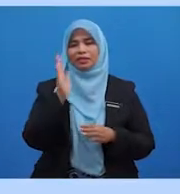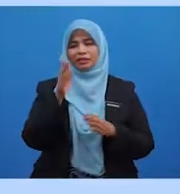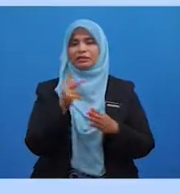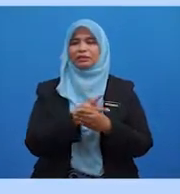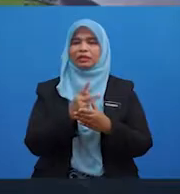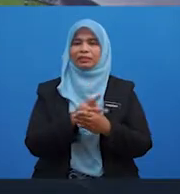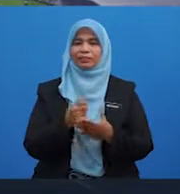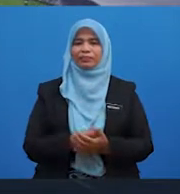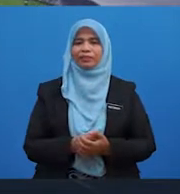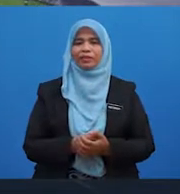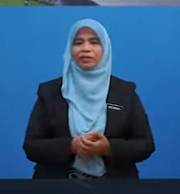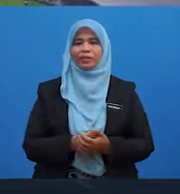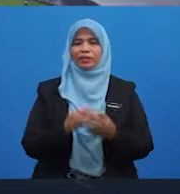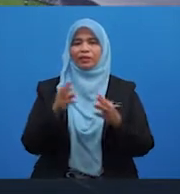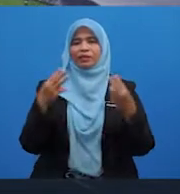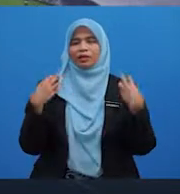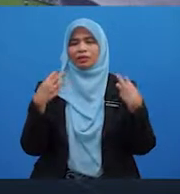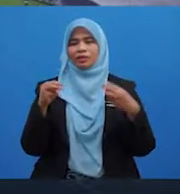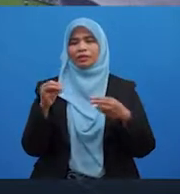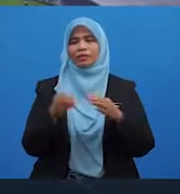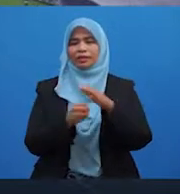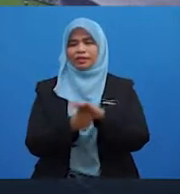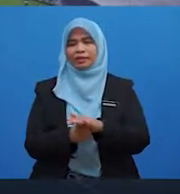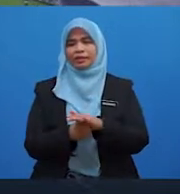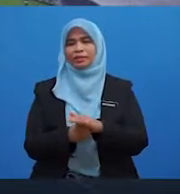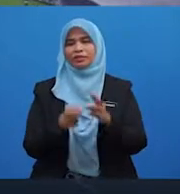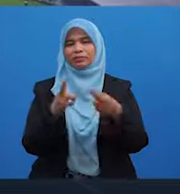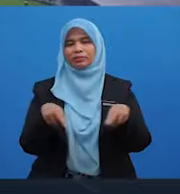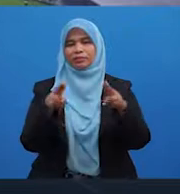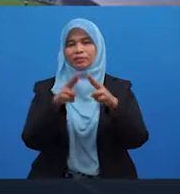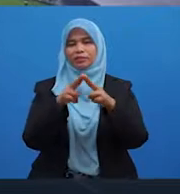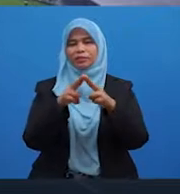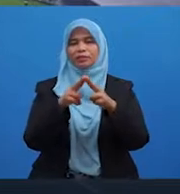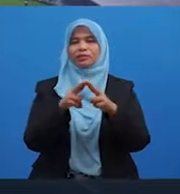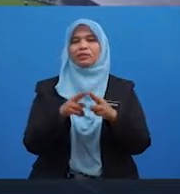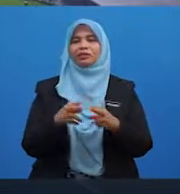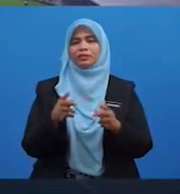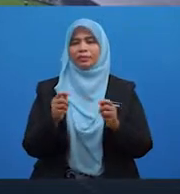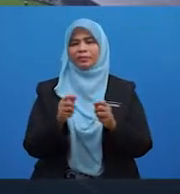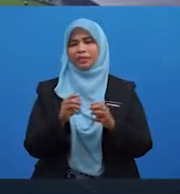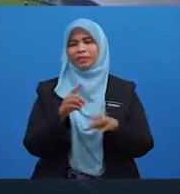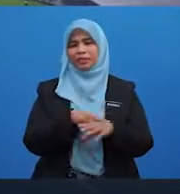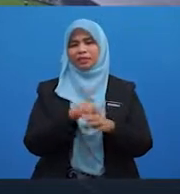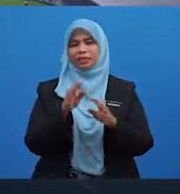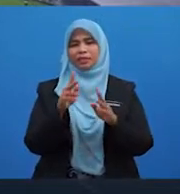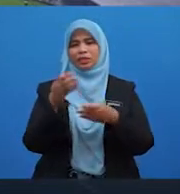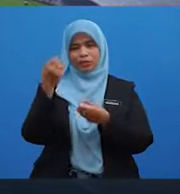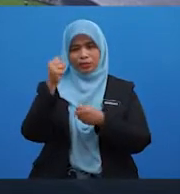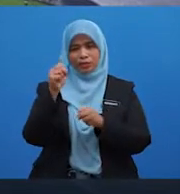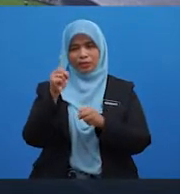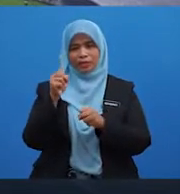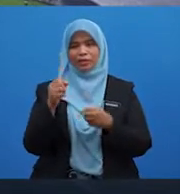Pelajar-pelajar sekalian, kewujudan stres terutamanya sewaktu bersukan adalah pasti akibat daripada tekanan